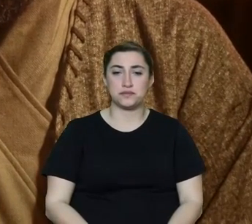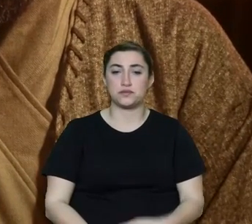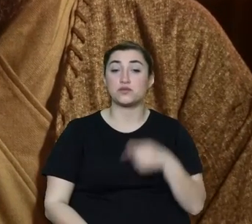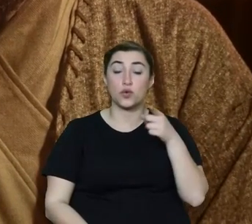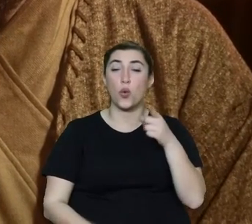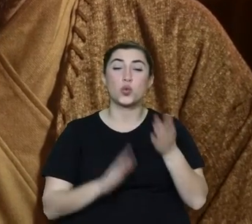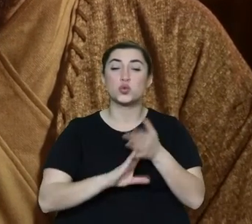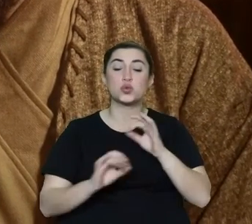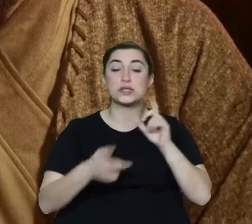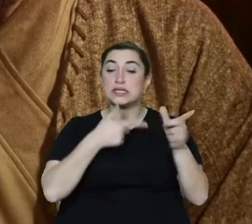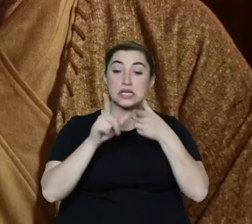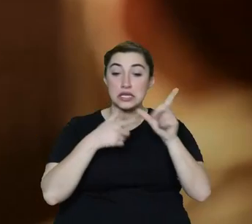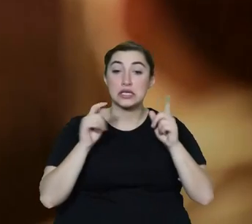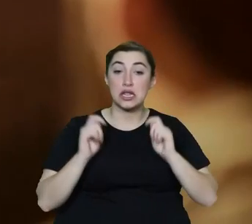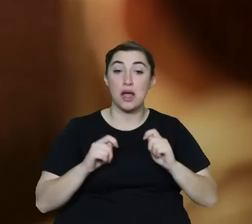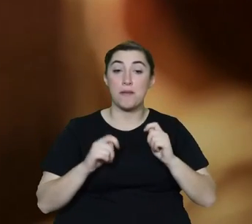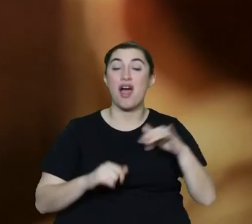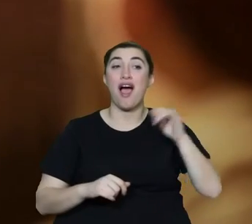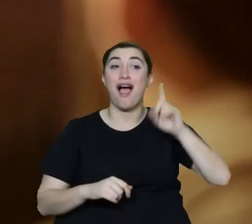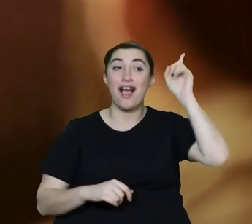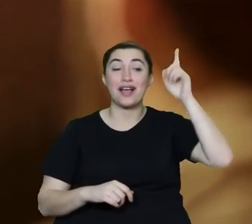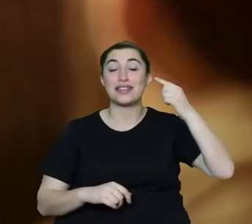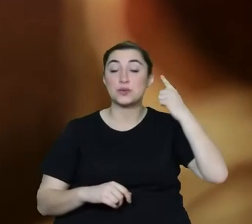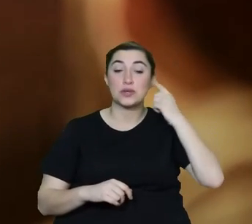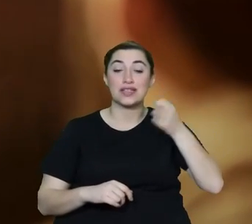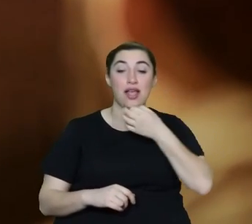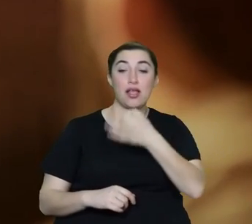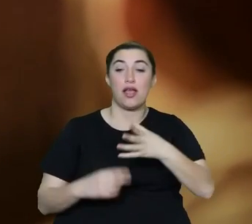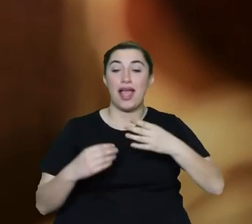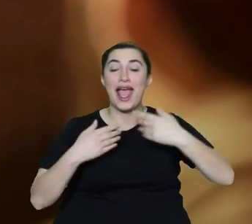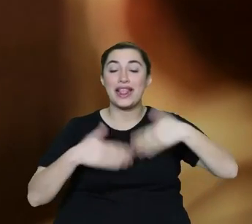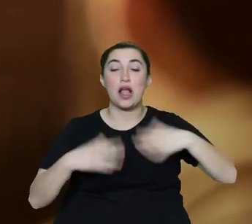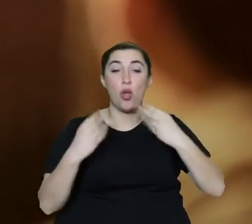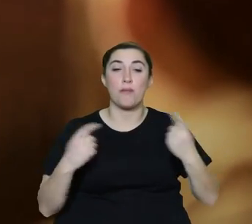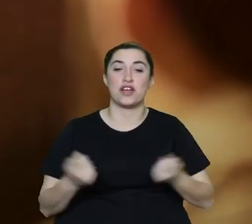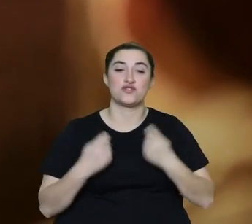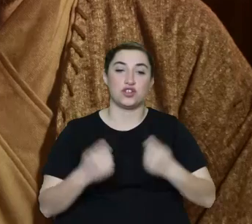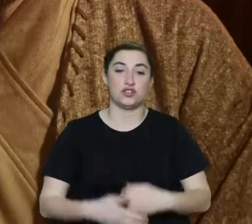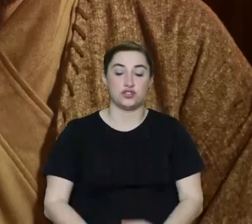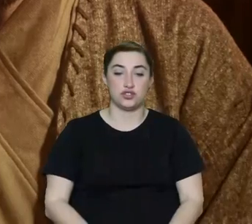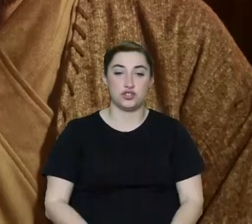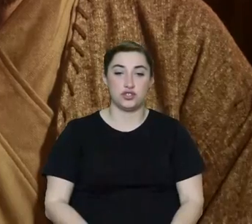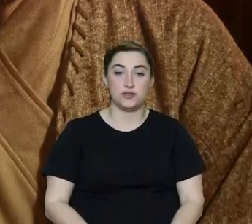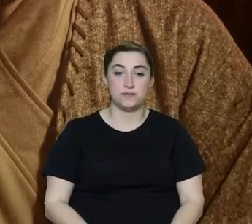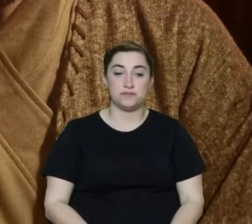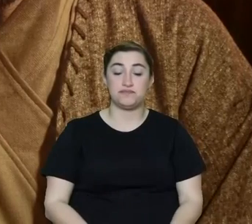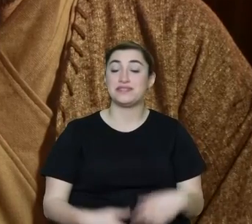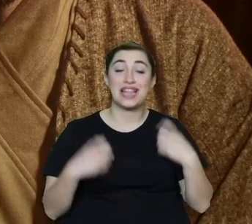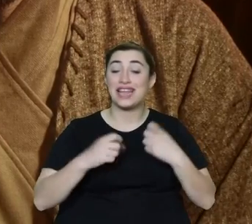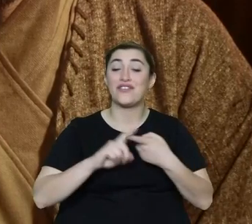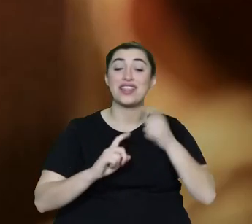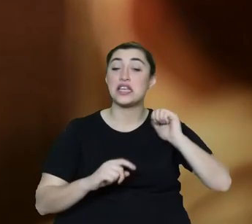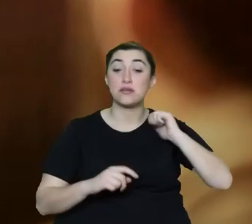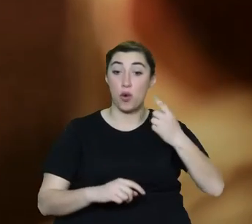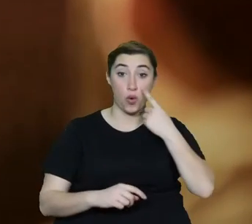O uğursuz sesiyle hakkın sözünün işitilmesine engel olmaya çalışır. Nerede ve